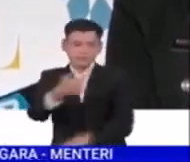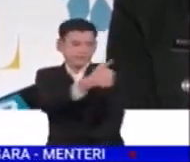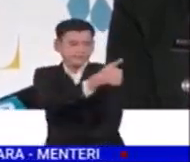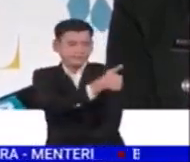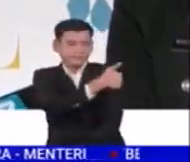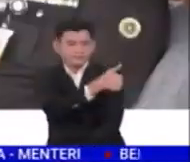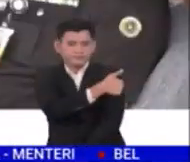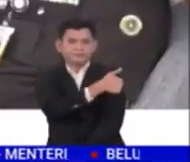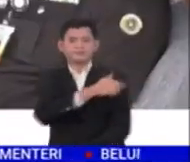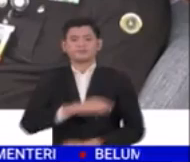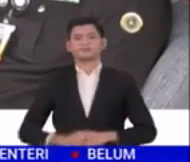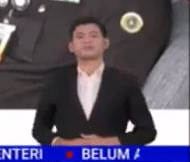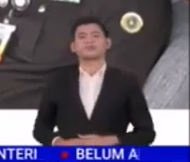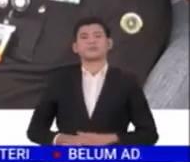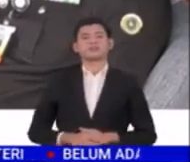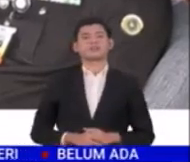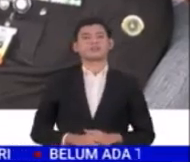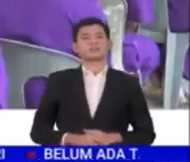sout